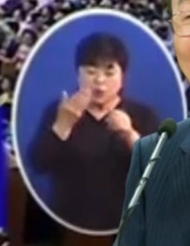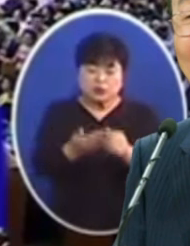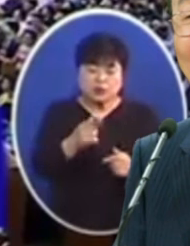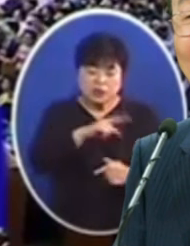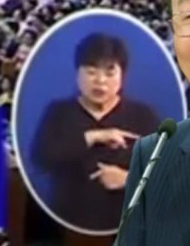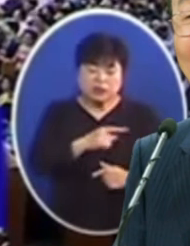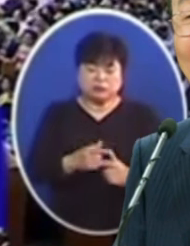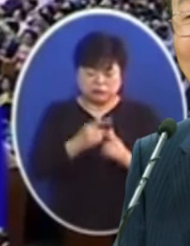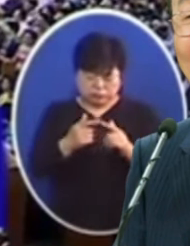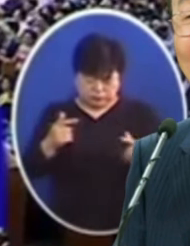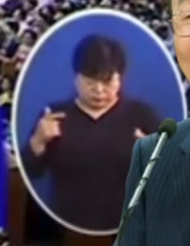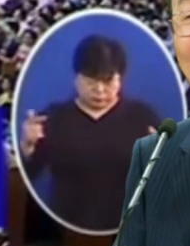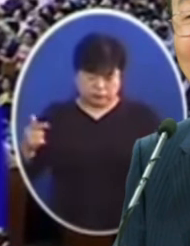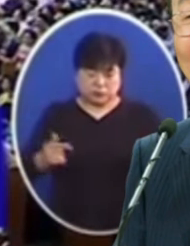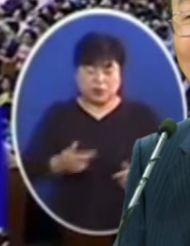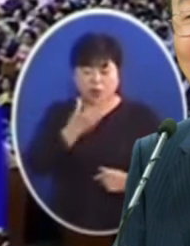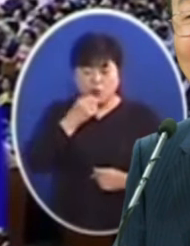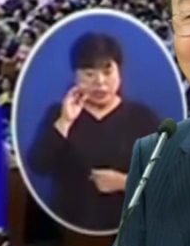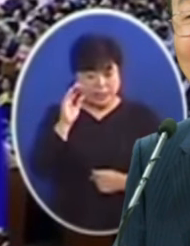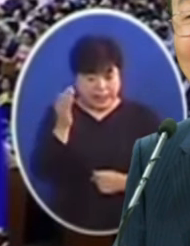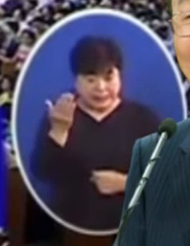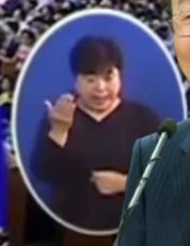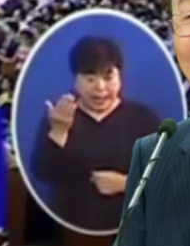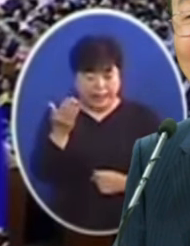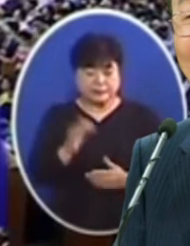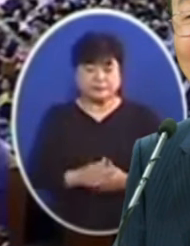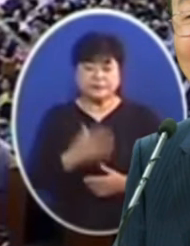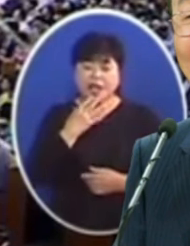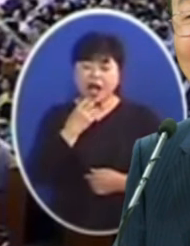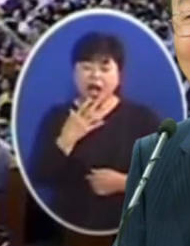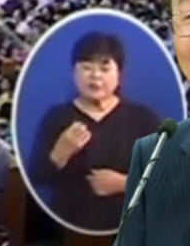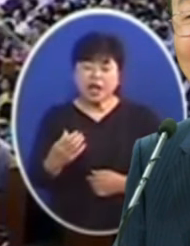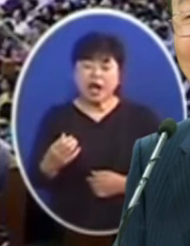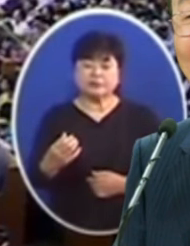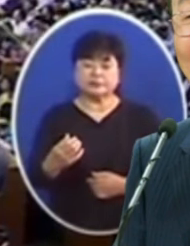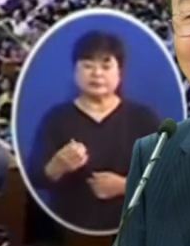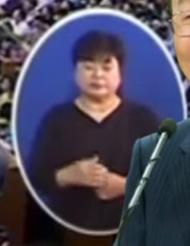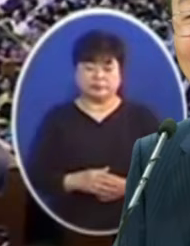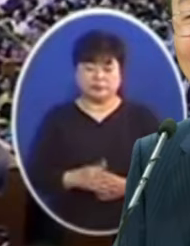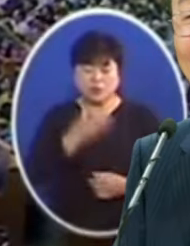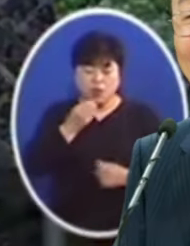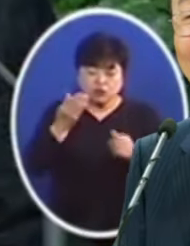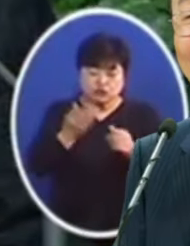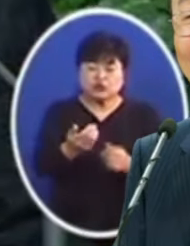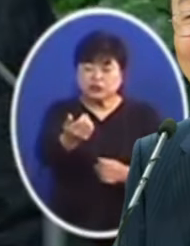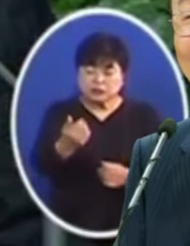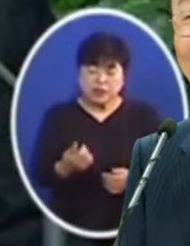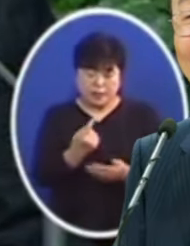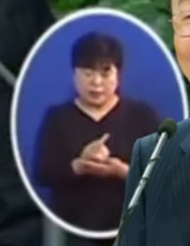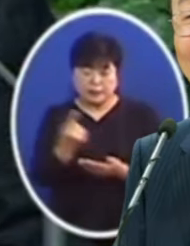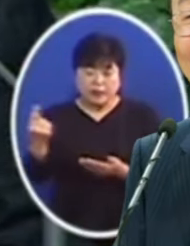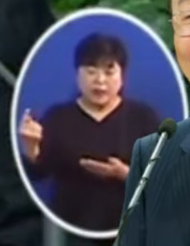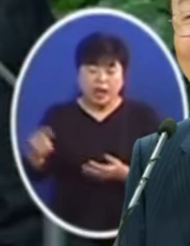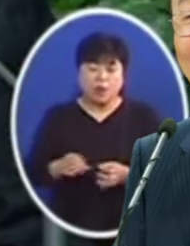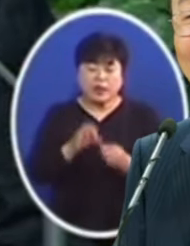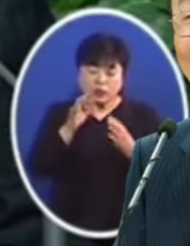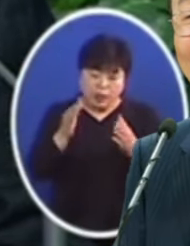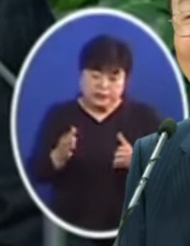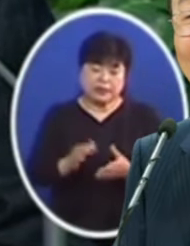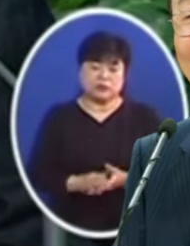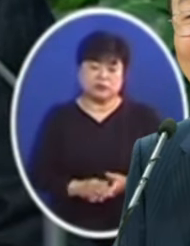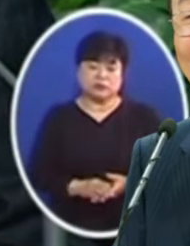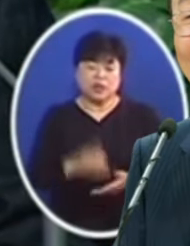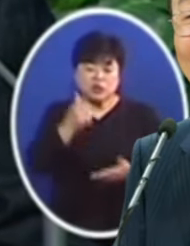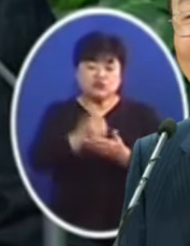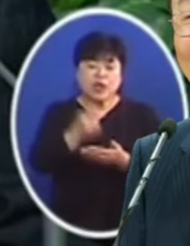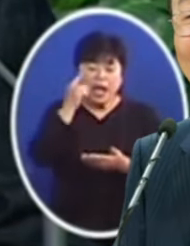이름을 장대케 하리니 너는 복이 될지라. 아브라함에게 복을 주기 전에 떠나라고 했습니다. 네가 오래 살아온